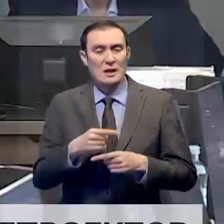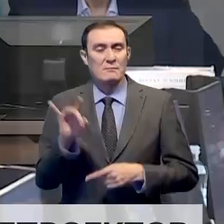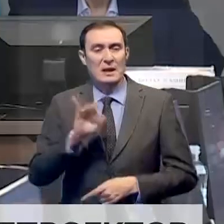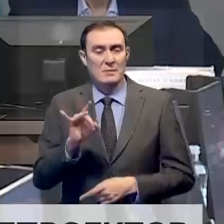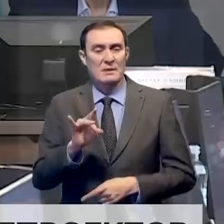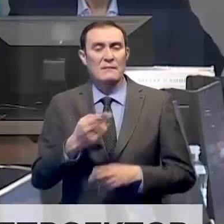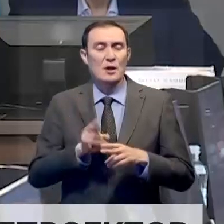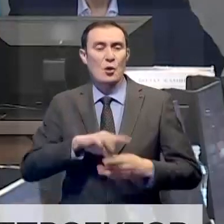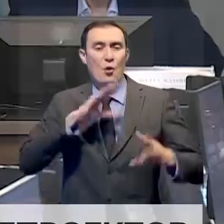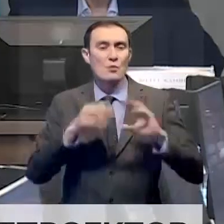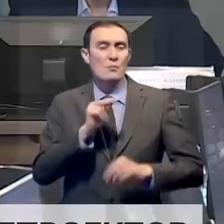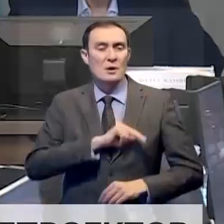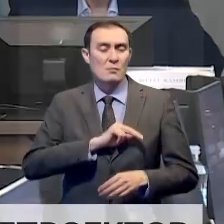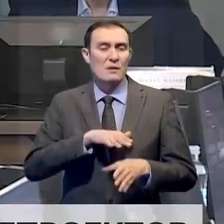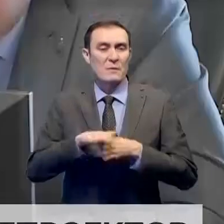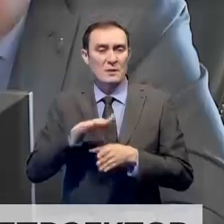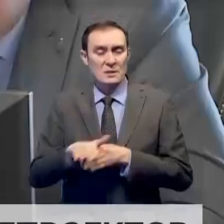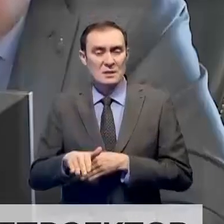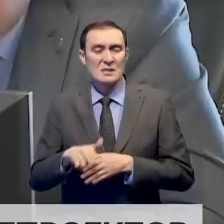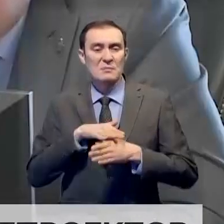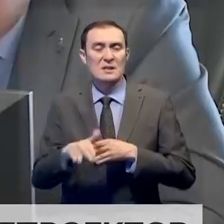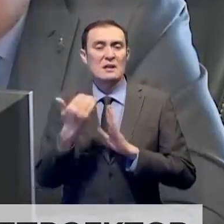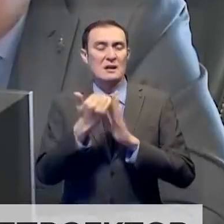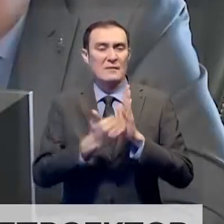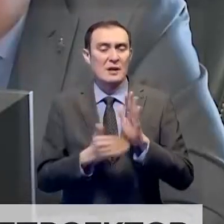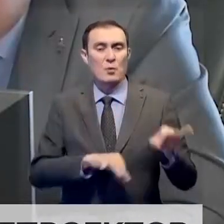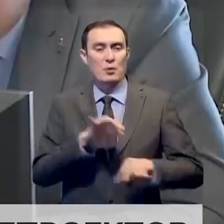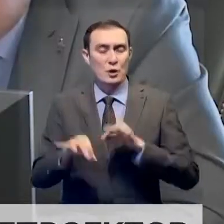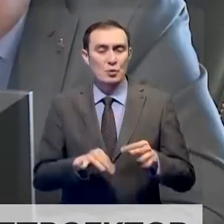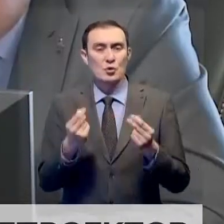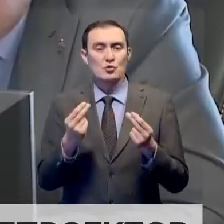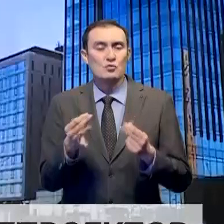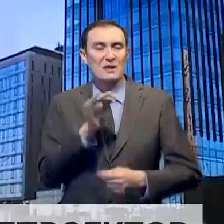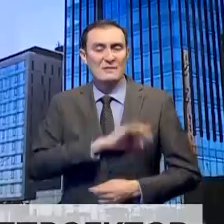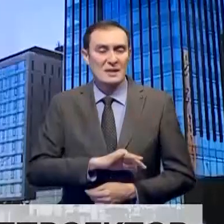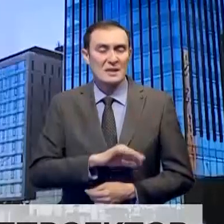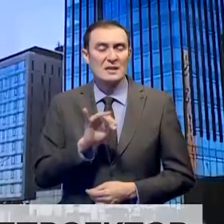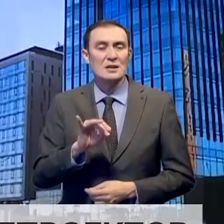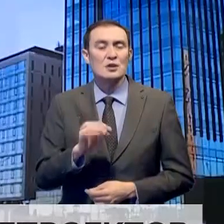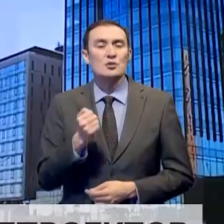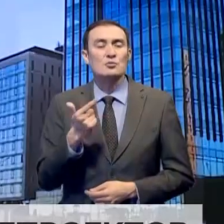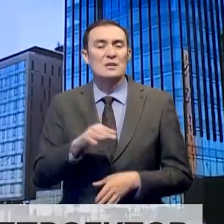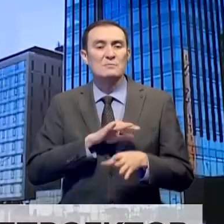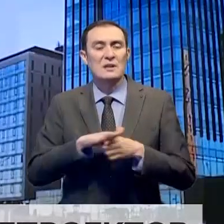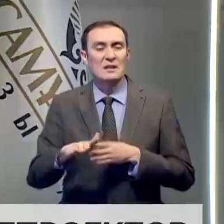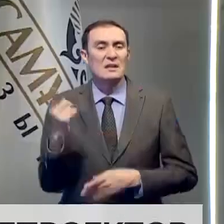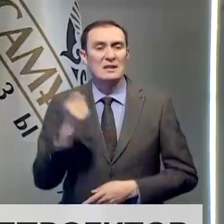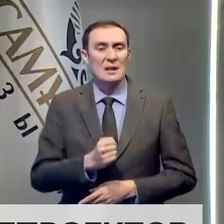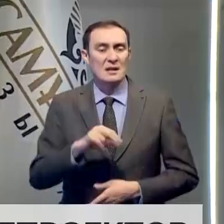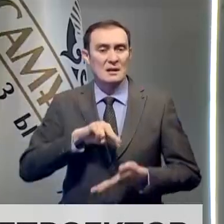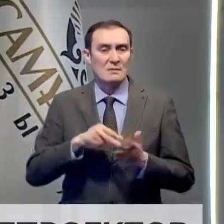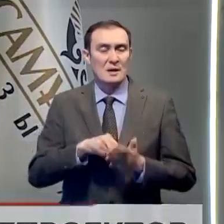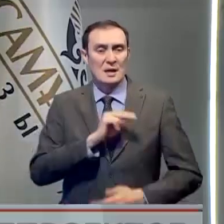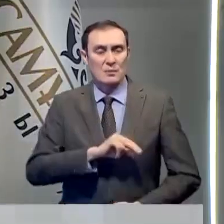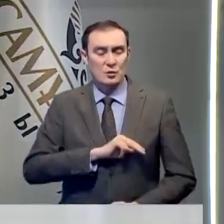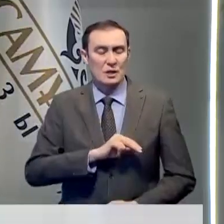параметров – физический объем работ на строительной площадке, исполнение графика по проекту, суммы освоения, степень исполнения недельных планов работ. Все проекты